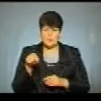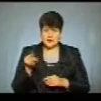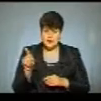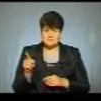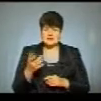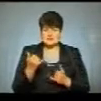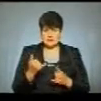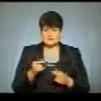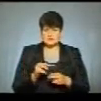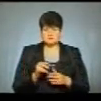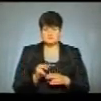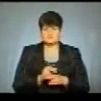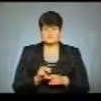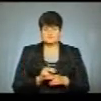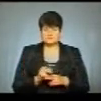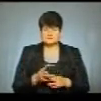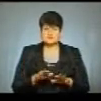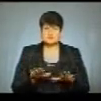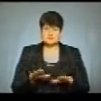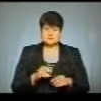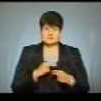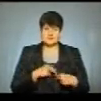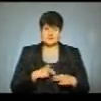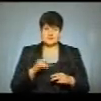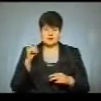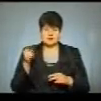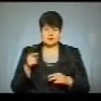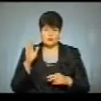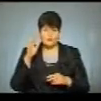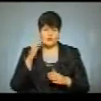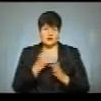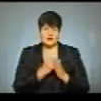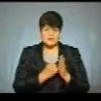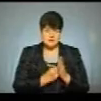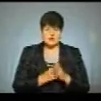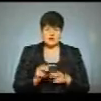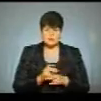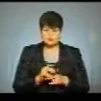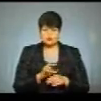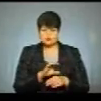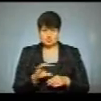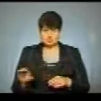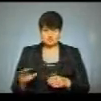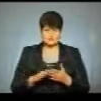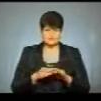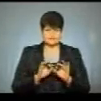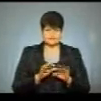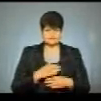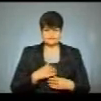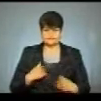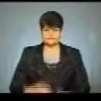Тернопільводоканалу ліквідовують аварію. На місці працівники Тернопільводоканалу, які ремонтують трубу, ситуацію на камеру не